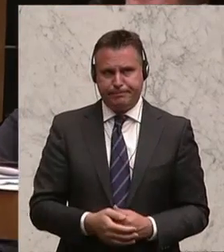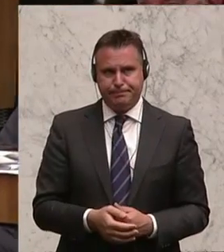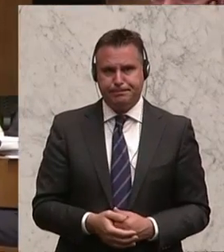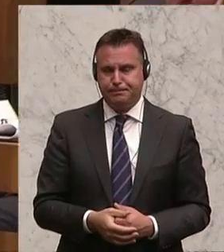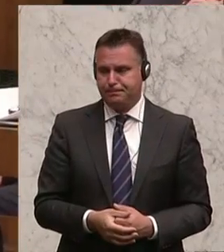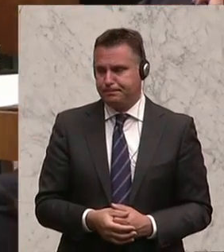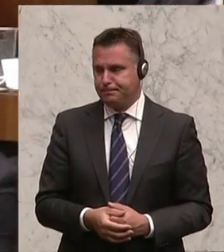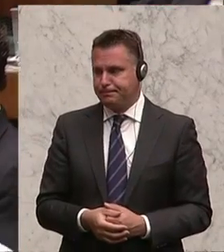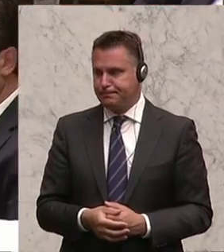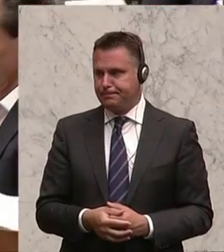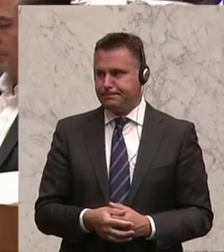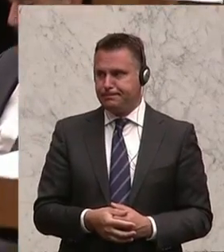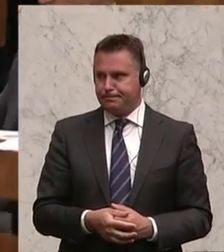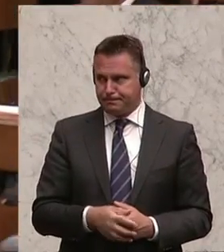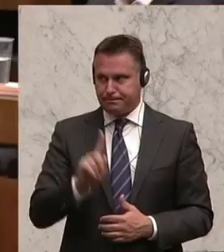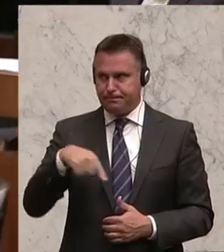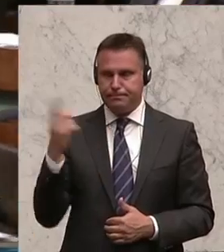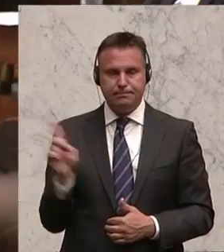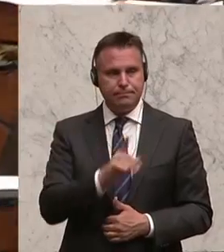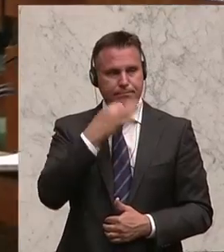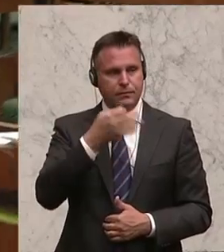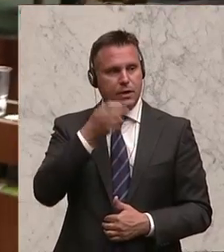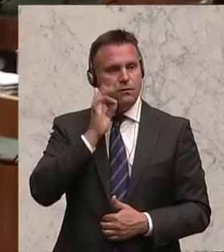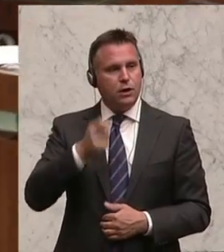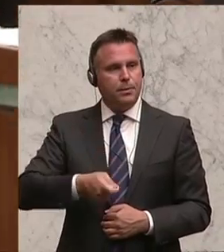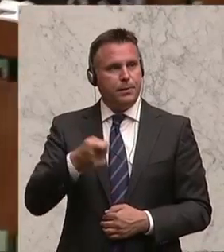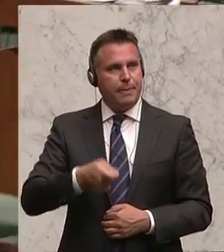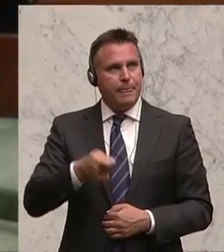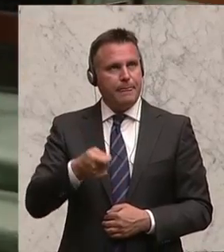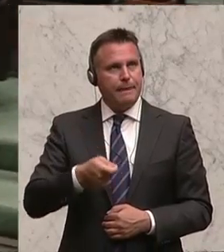Da kommentiert Johann Singer von der ÖVP.